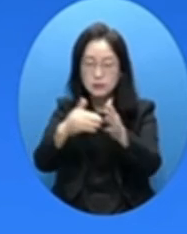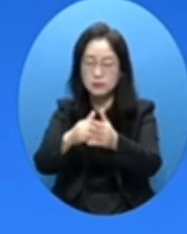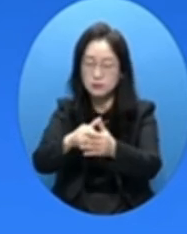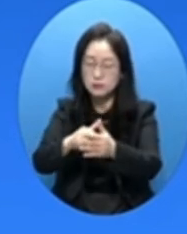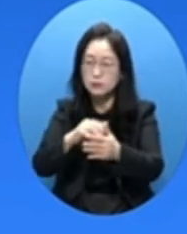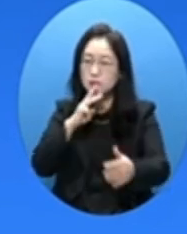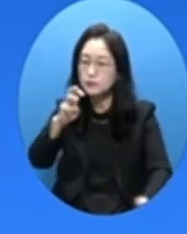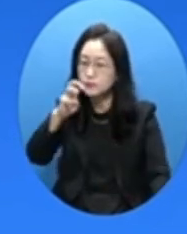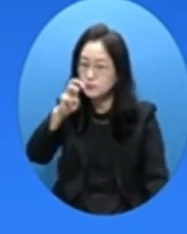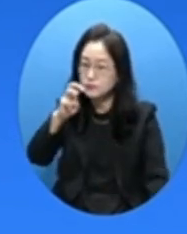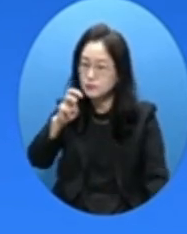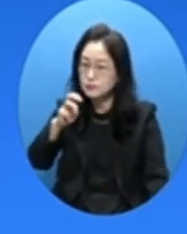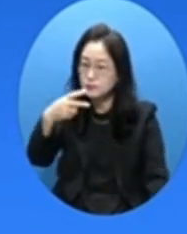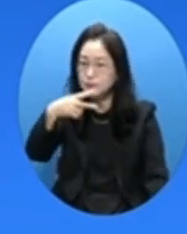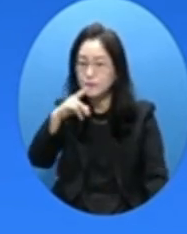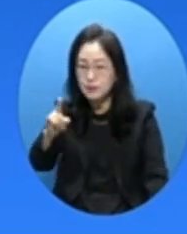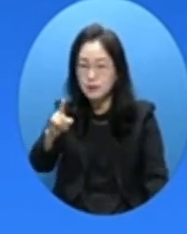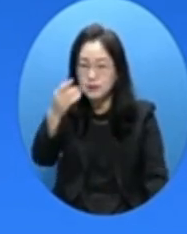30대에나